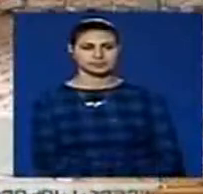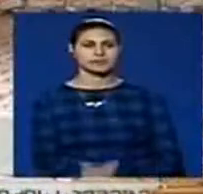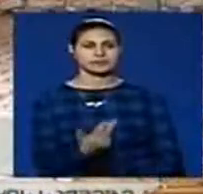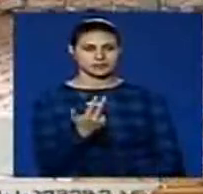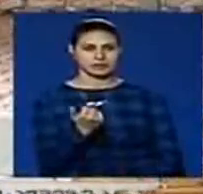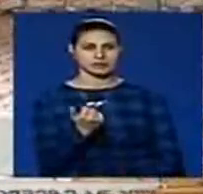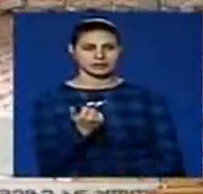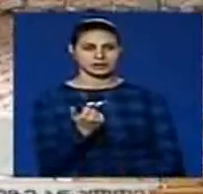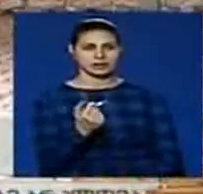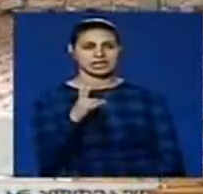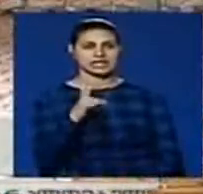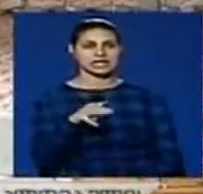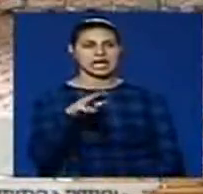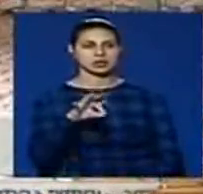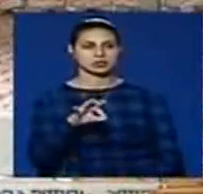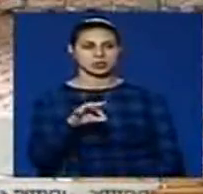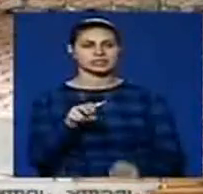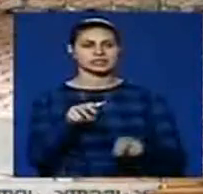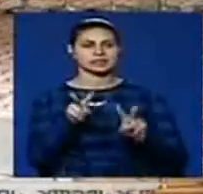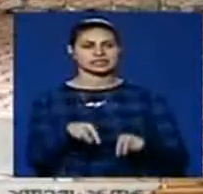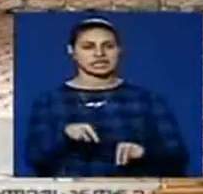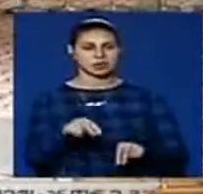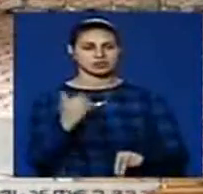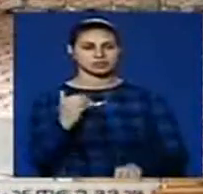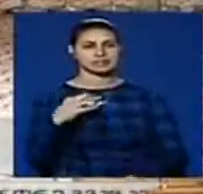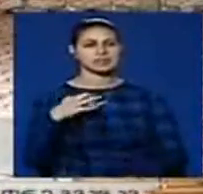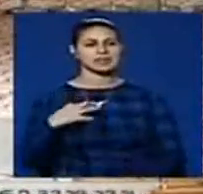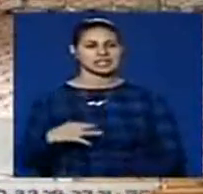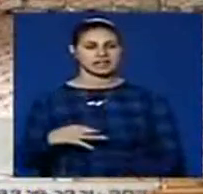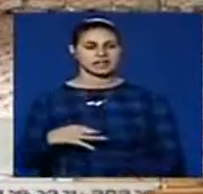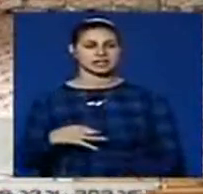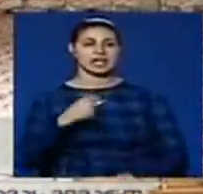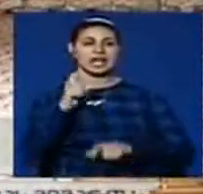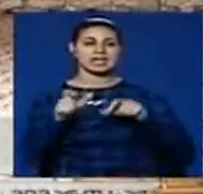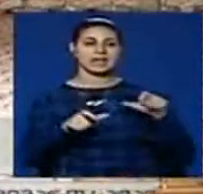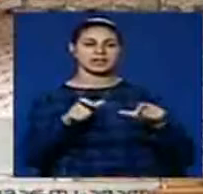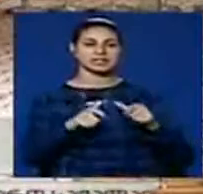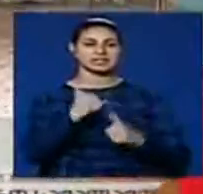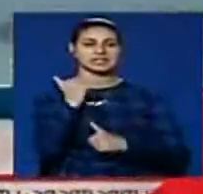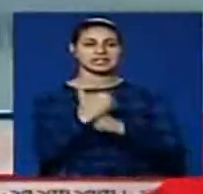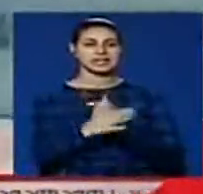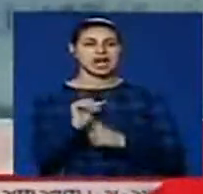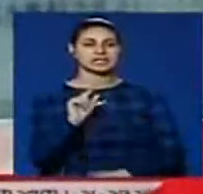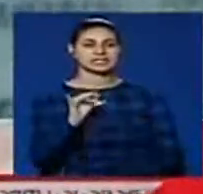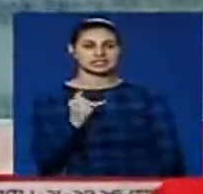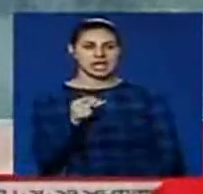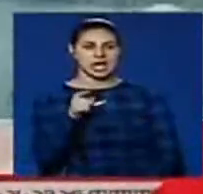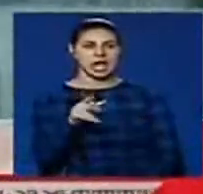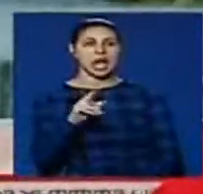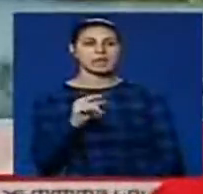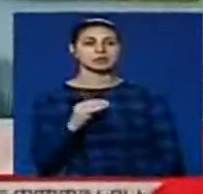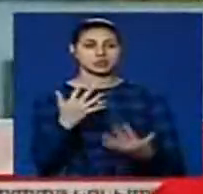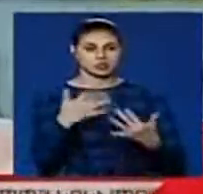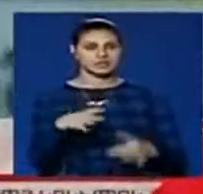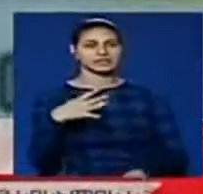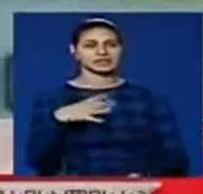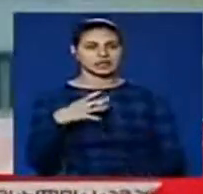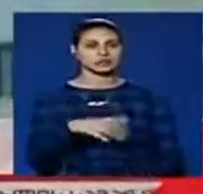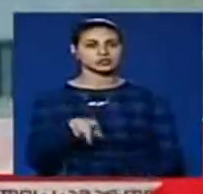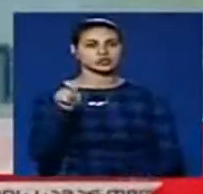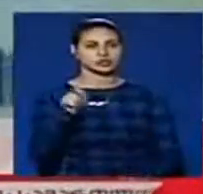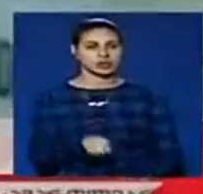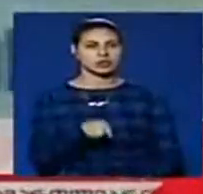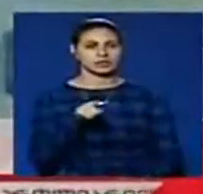დიახთამთა, ნატოს გენერალური მდივნის სპეციალური წარმომადგენელი კავკასიასა და ცენტრალურ აზიაში ჯეიმს აპატურაი უკვე საქართველოშია. მან